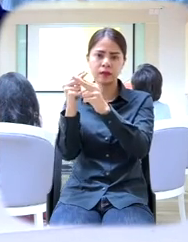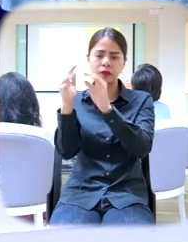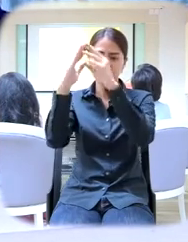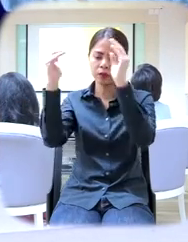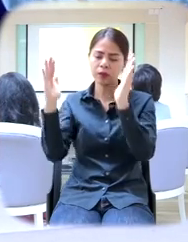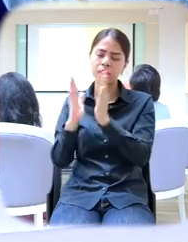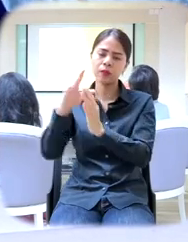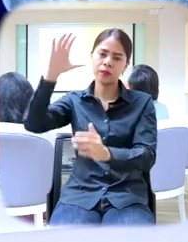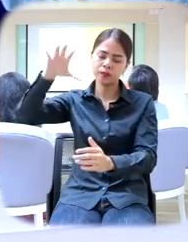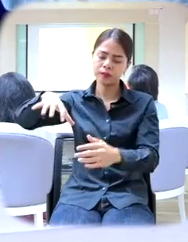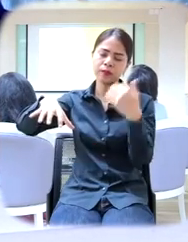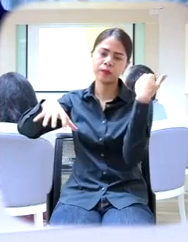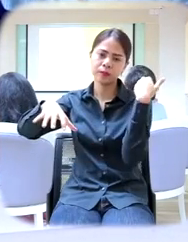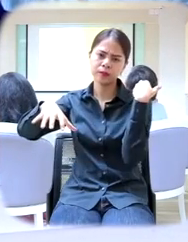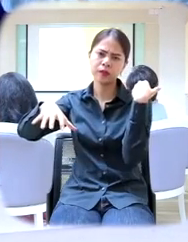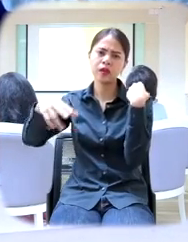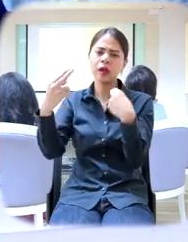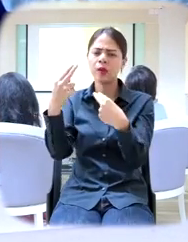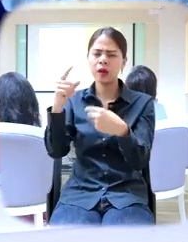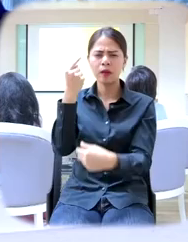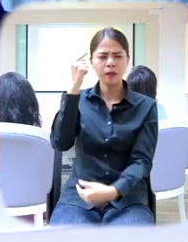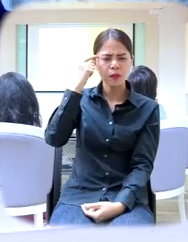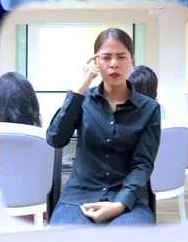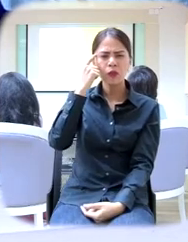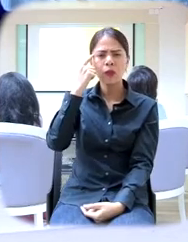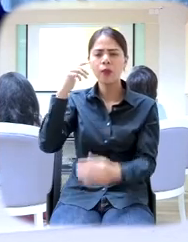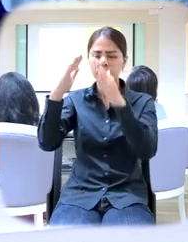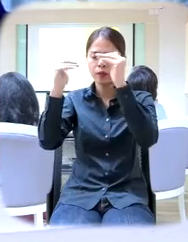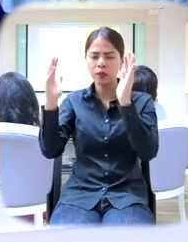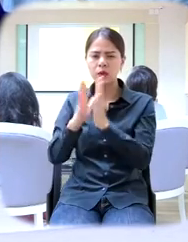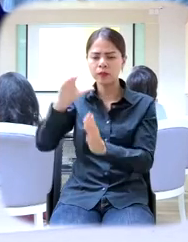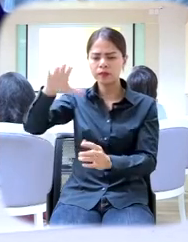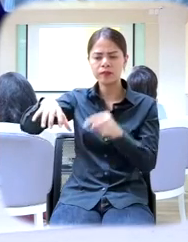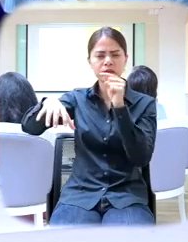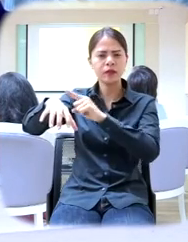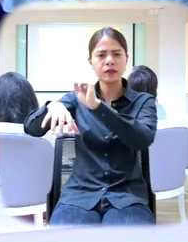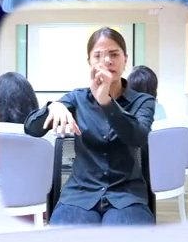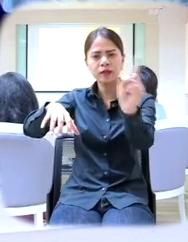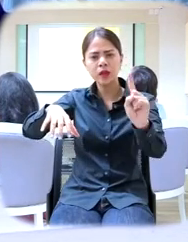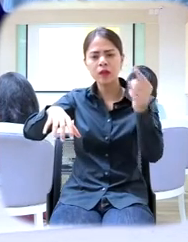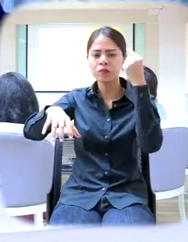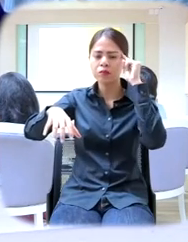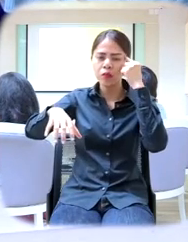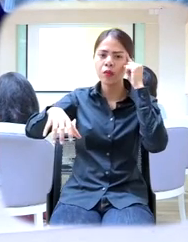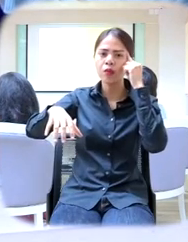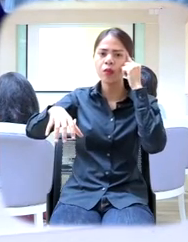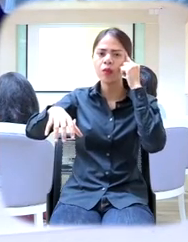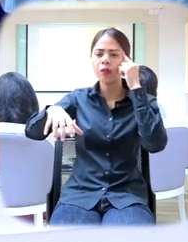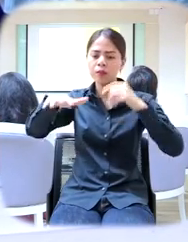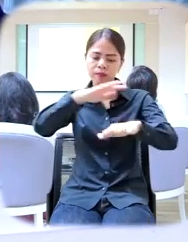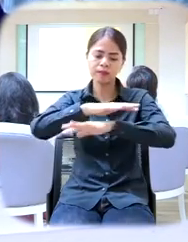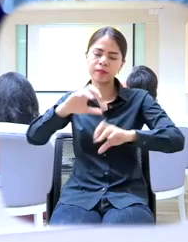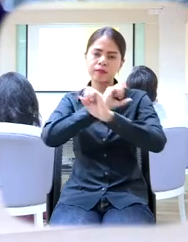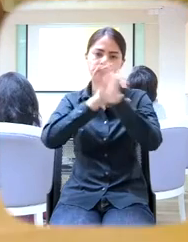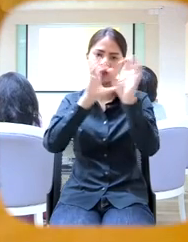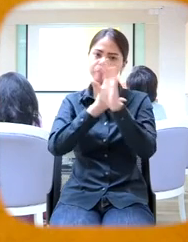ศึกษากันอยู่ว่าตกลงวัดนี้เนี่ยอยู่ที่ไหนนะครับคือวัดใดแน่เพราะว่าก็ยังไม่มีหลักฐานชัดเจนเพียงแต่ว่าโดยประม